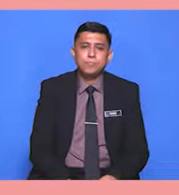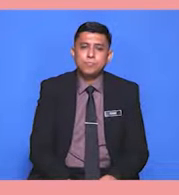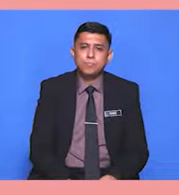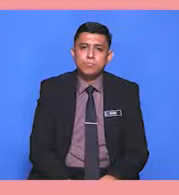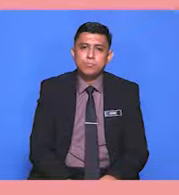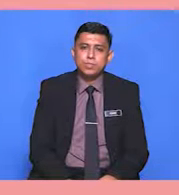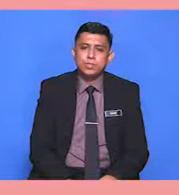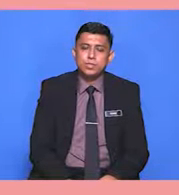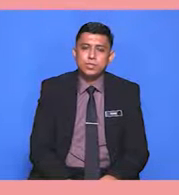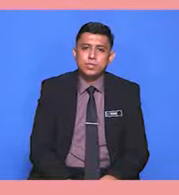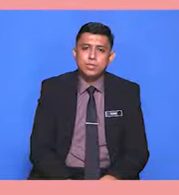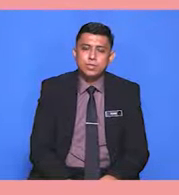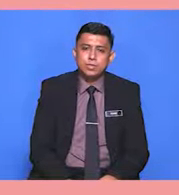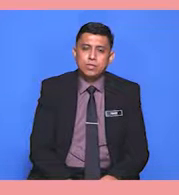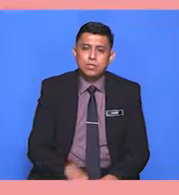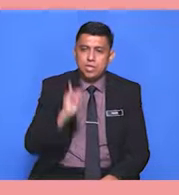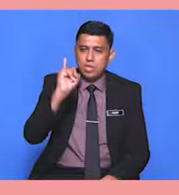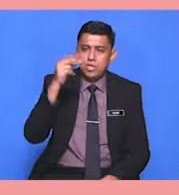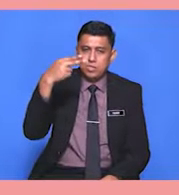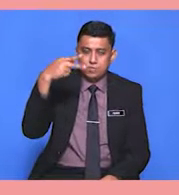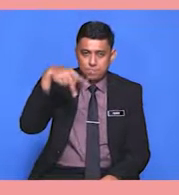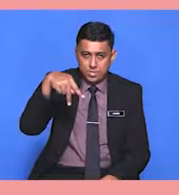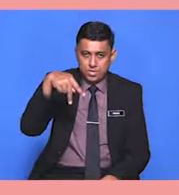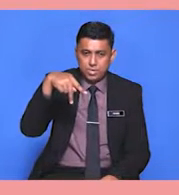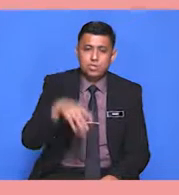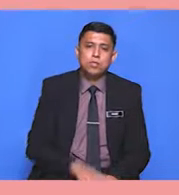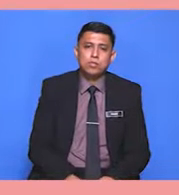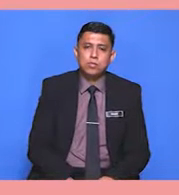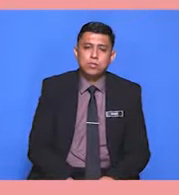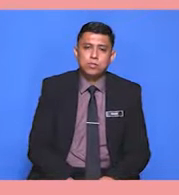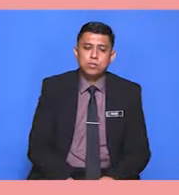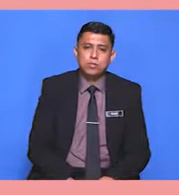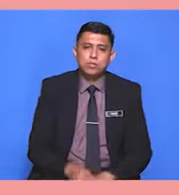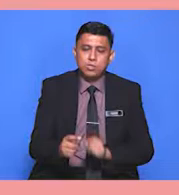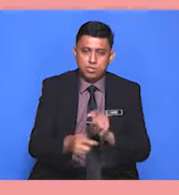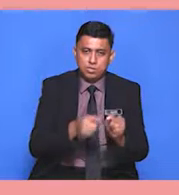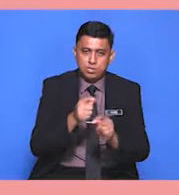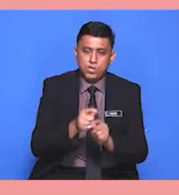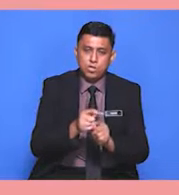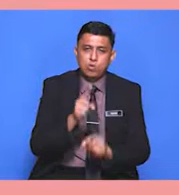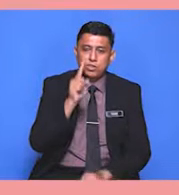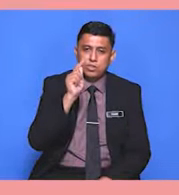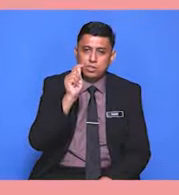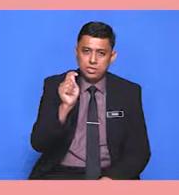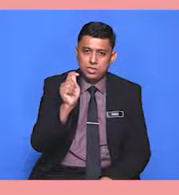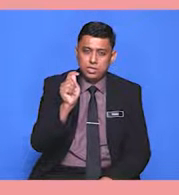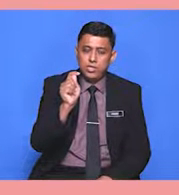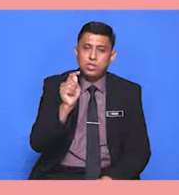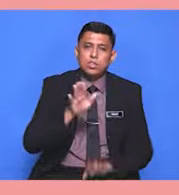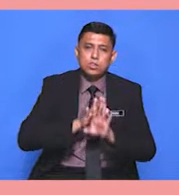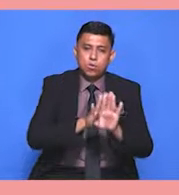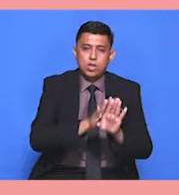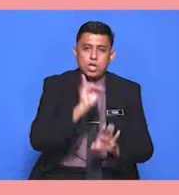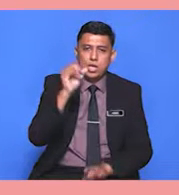Kadar inflasi ialah indeks harga pengguna pada tahun T tolak indeks